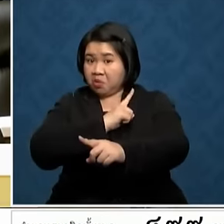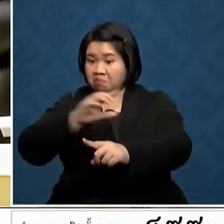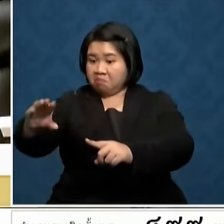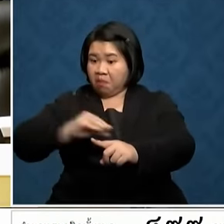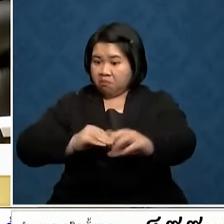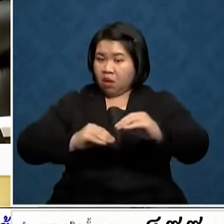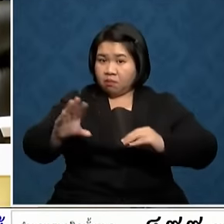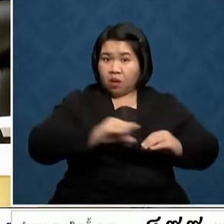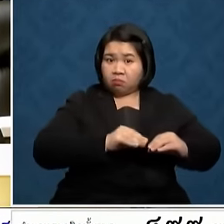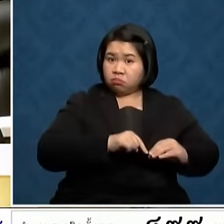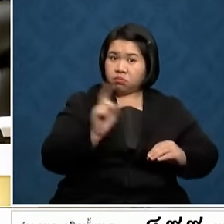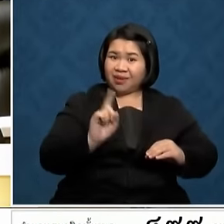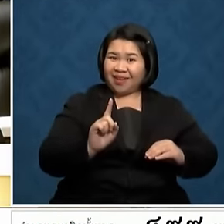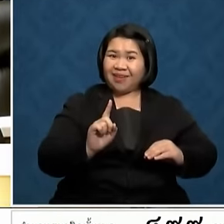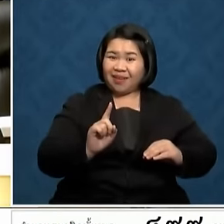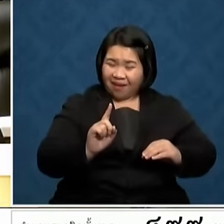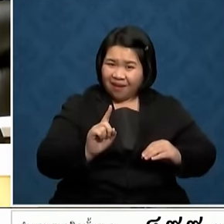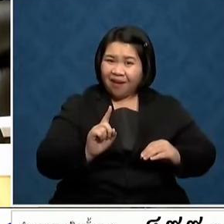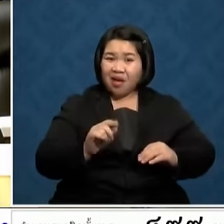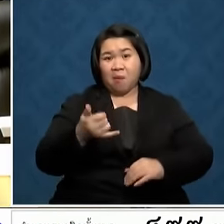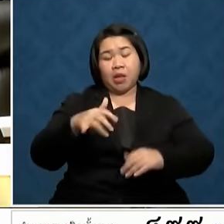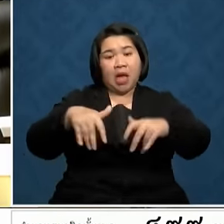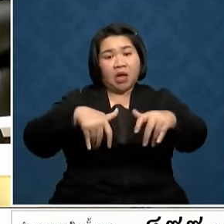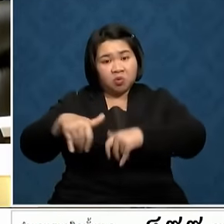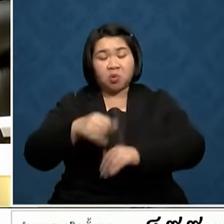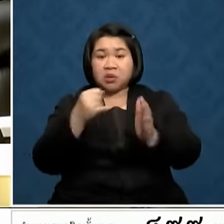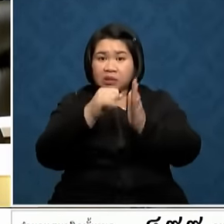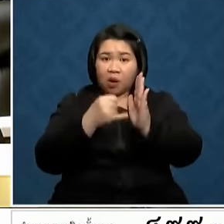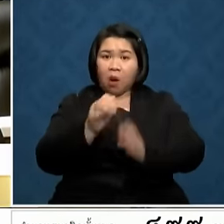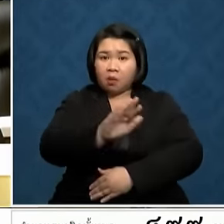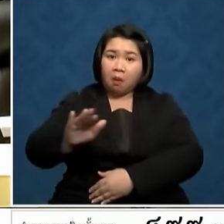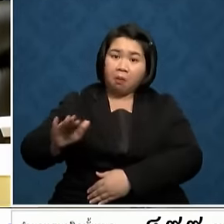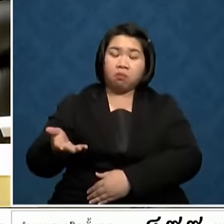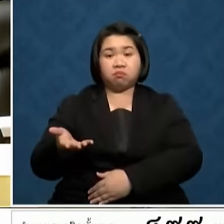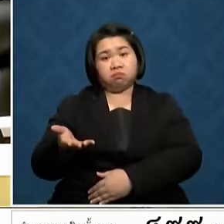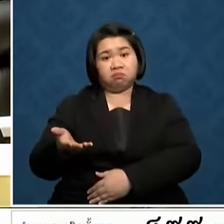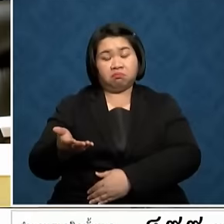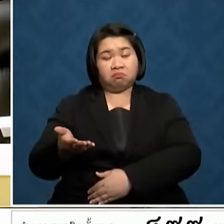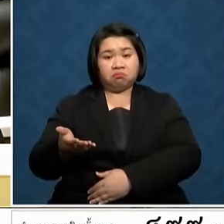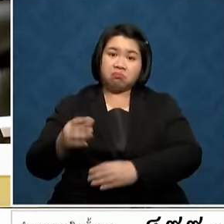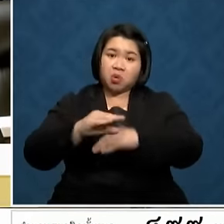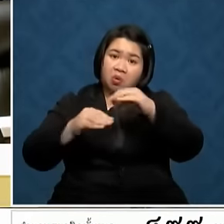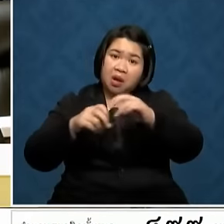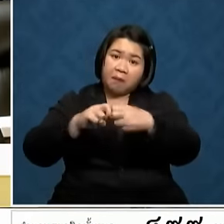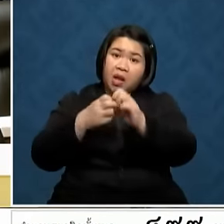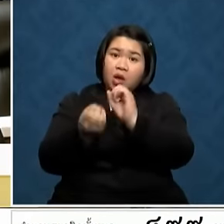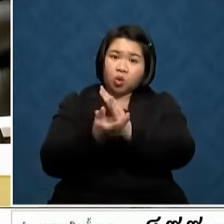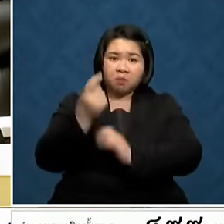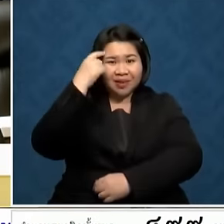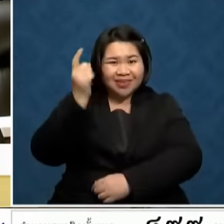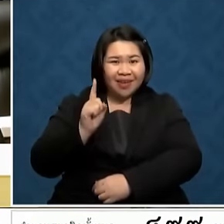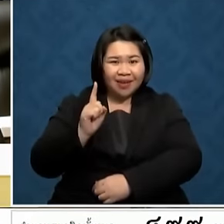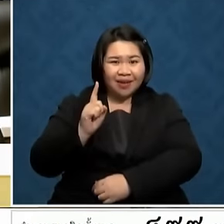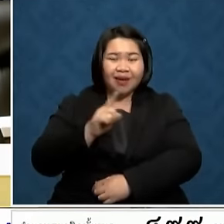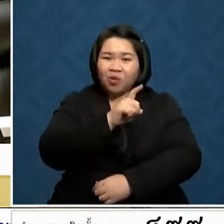ไปกกดูแลและจะไมเปกตัดงบที่ทใหประชาชนในปืนที่นั้นปืนที่ขท่านนั้นต้องเดือดร้อนด้วยเช่กัน